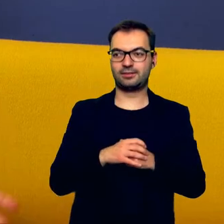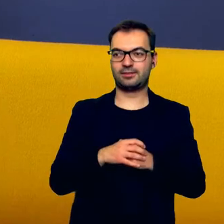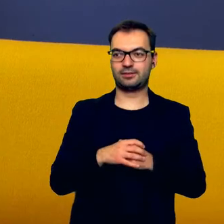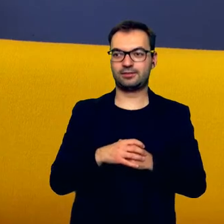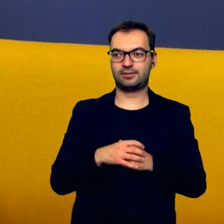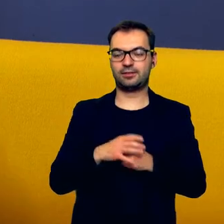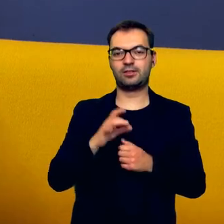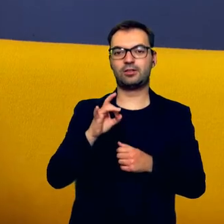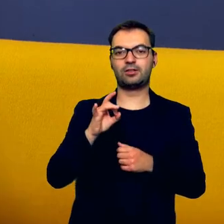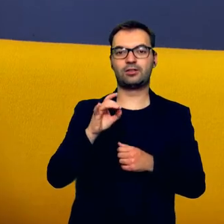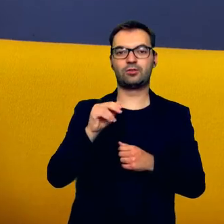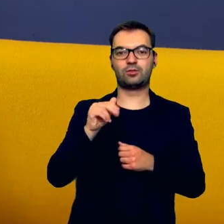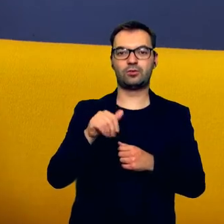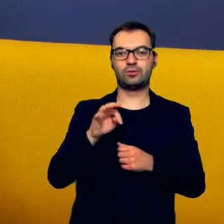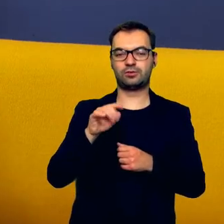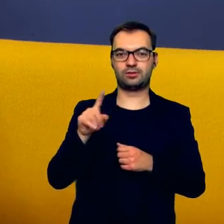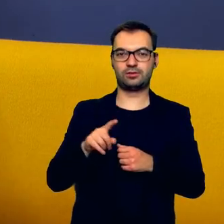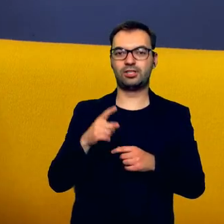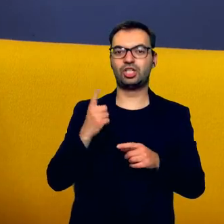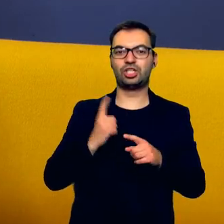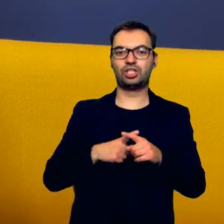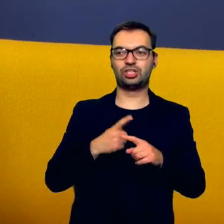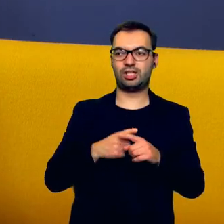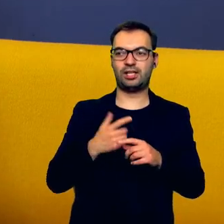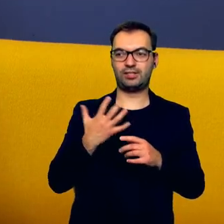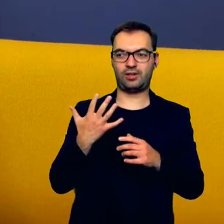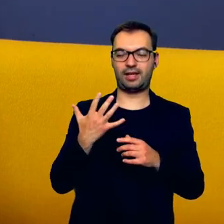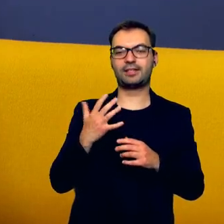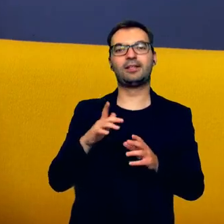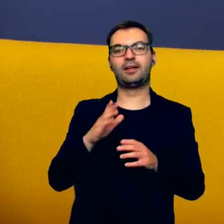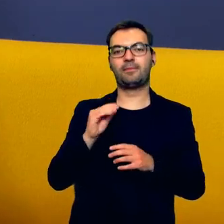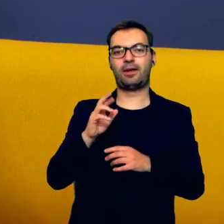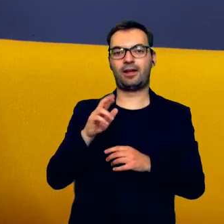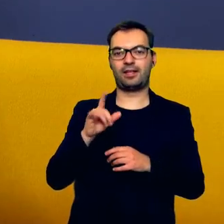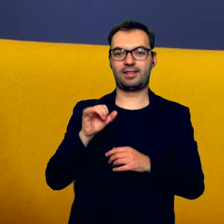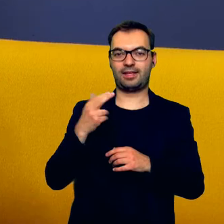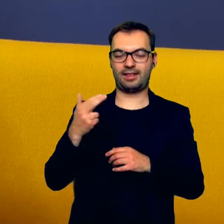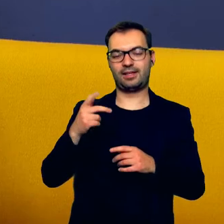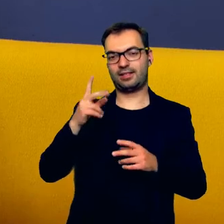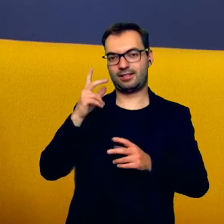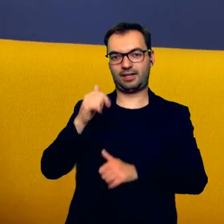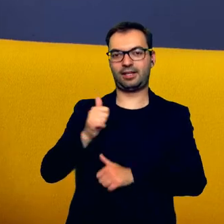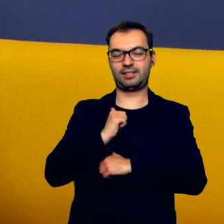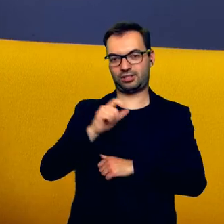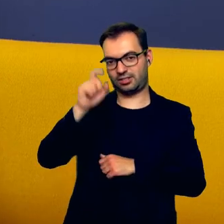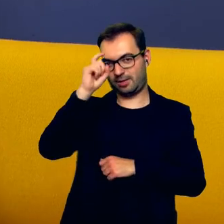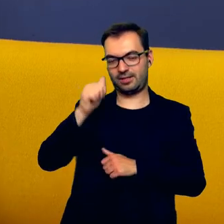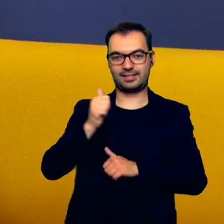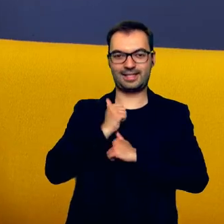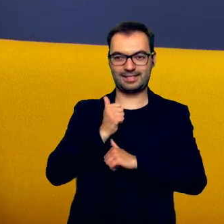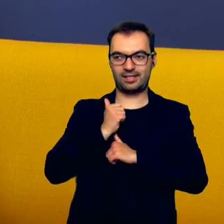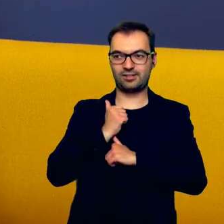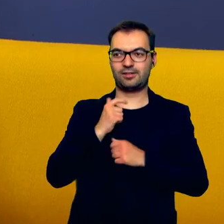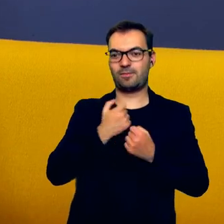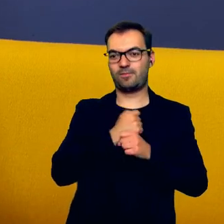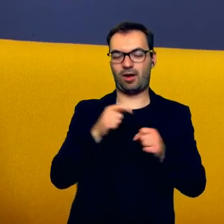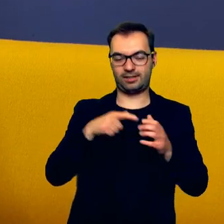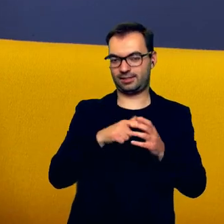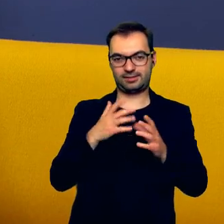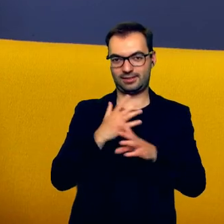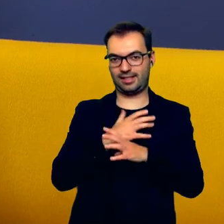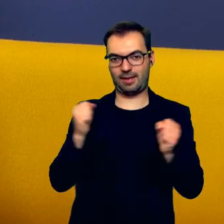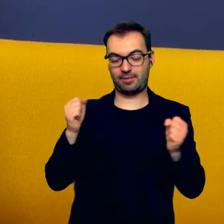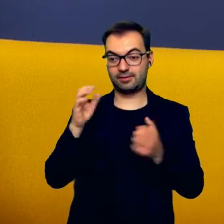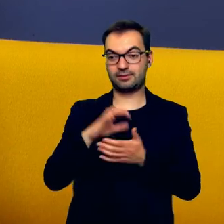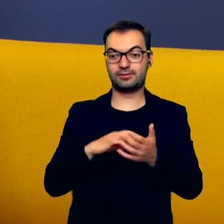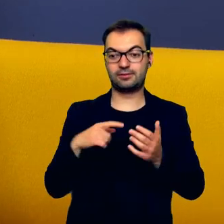Goetz, tak się nazywa ten bohater, prawda? Żelaznoręki Goetz z Berlichingen, rycerz niemiecki, prawda? Czyli, który jest bohaterem tego